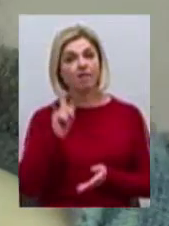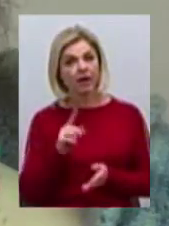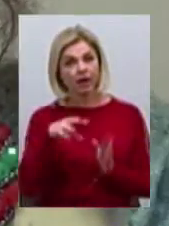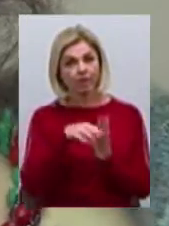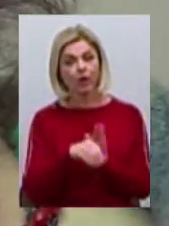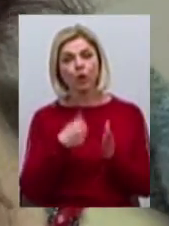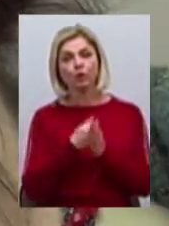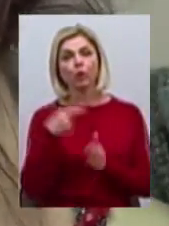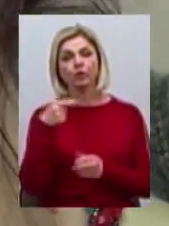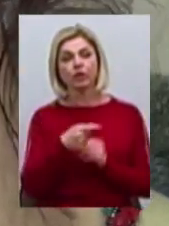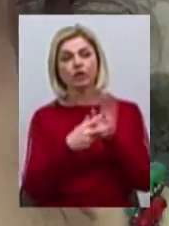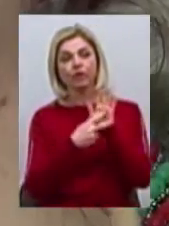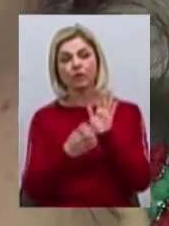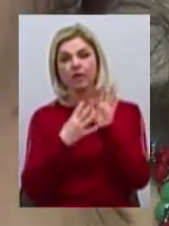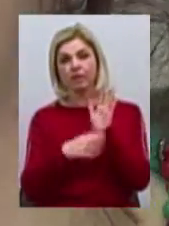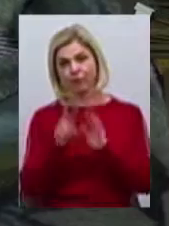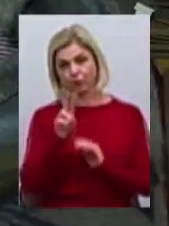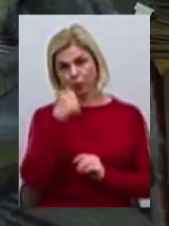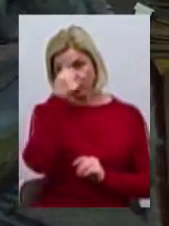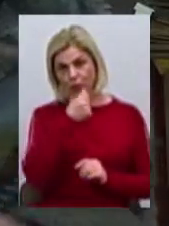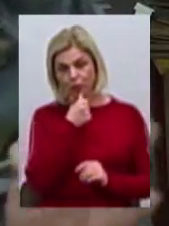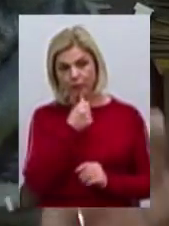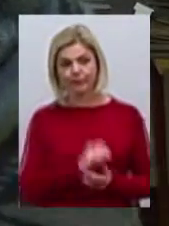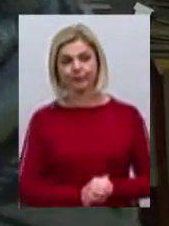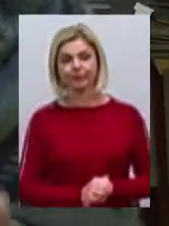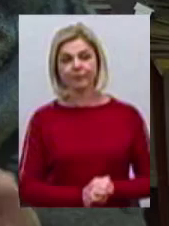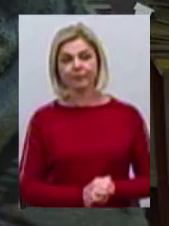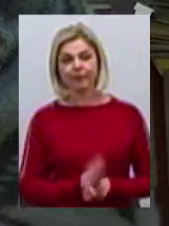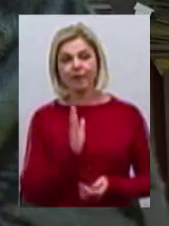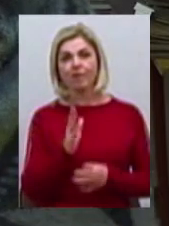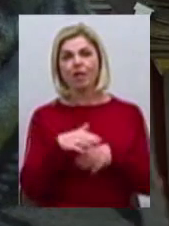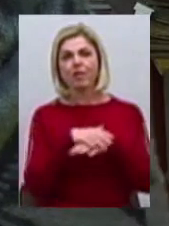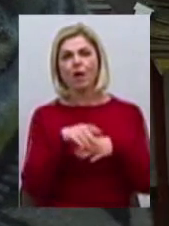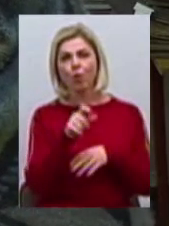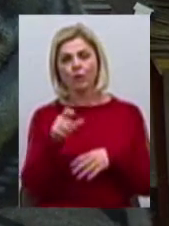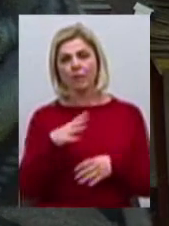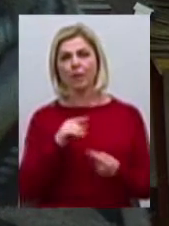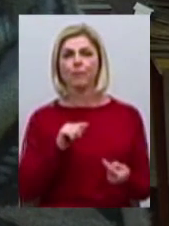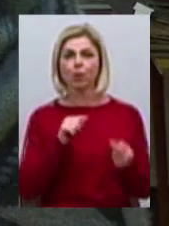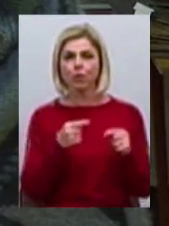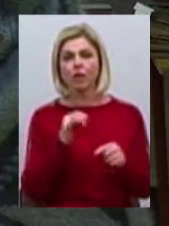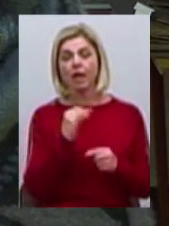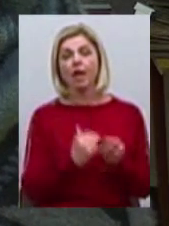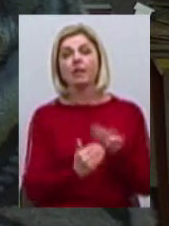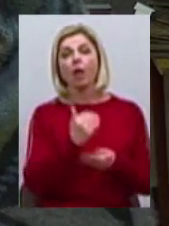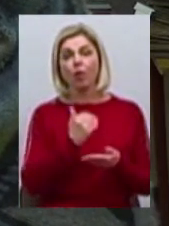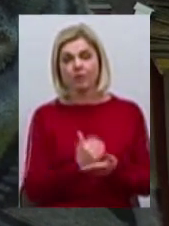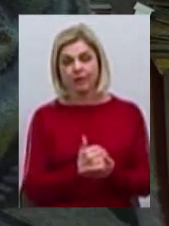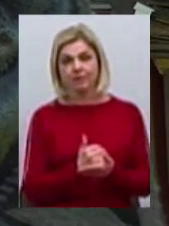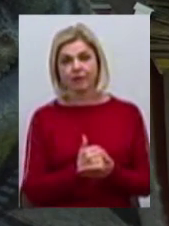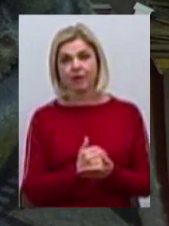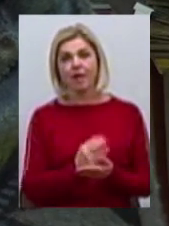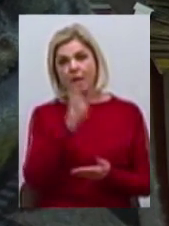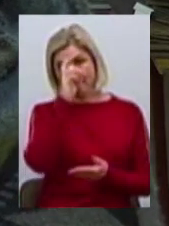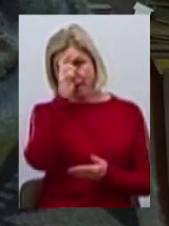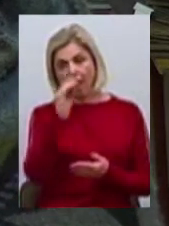до 1892 року. В народі йшов спротив і врешті-решт